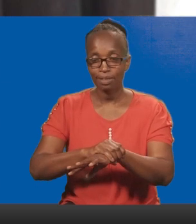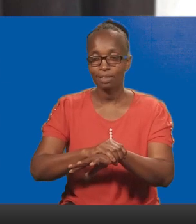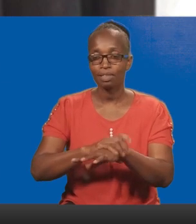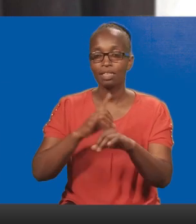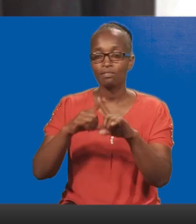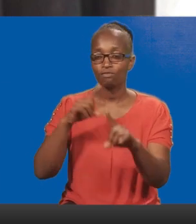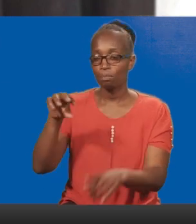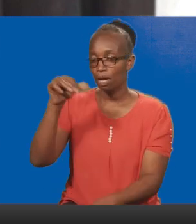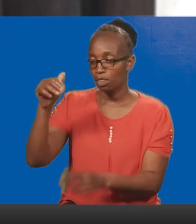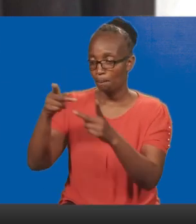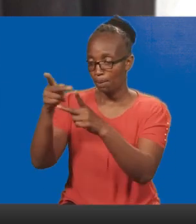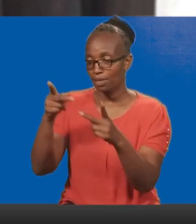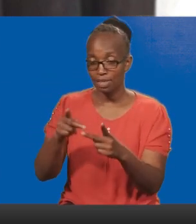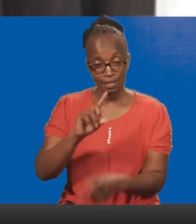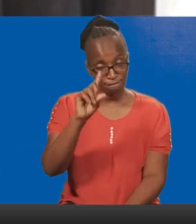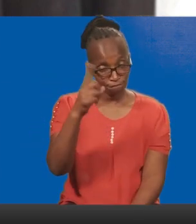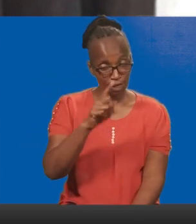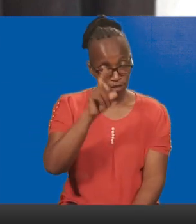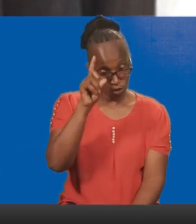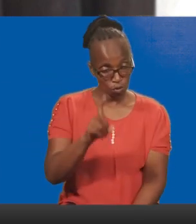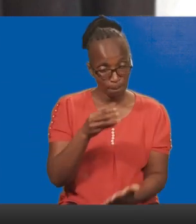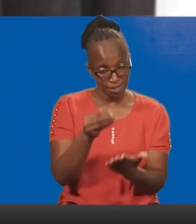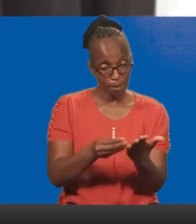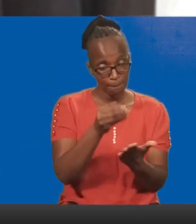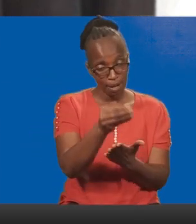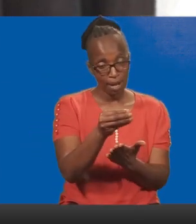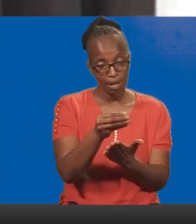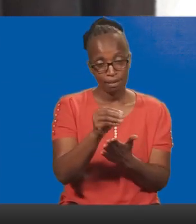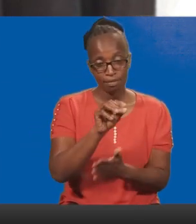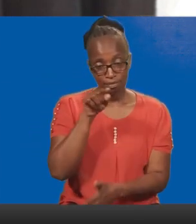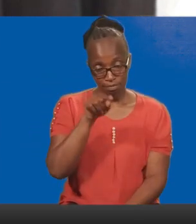ngano kutoka mahali popote laima kwanza mn ngan